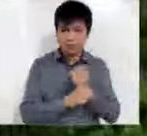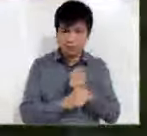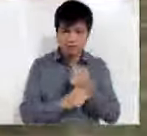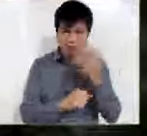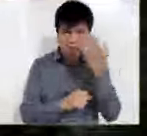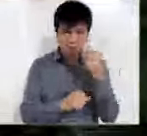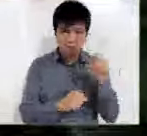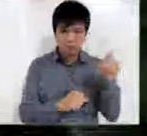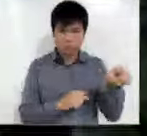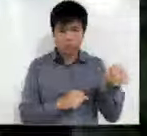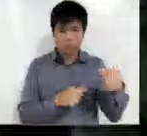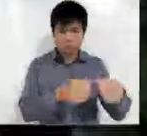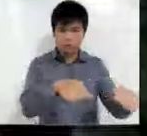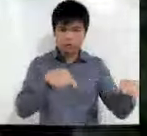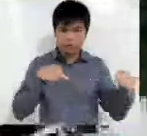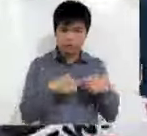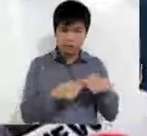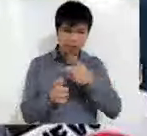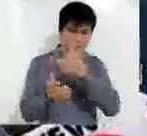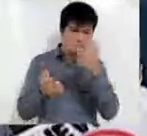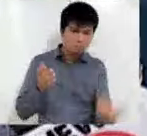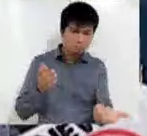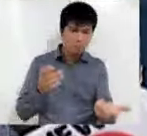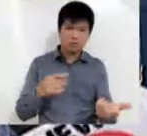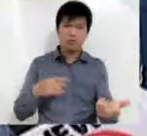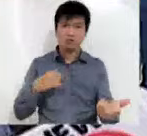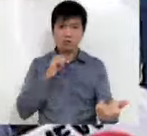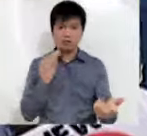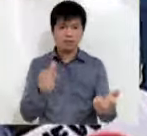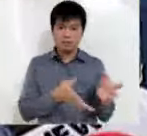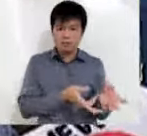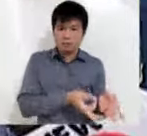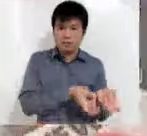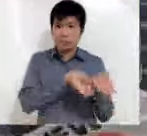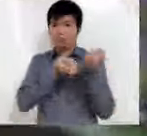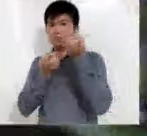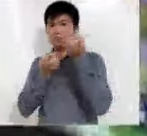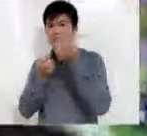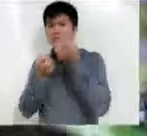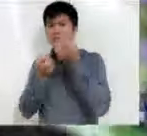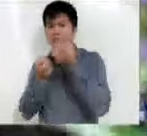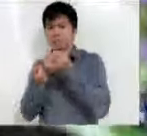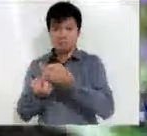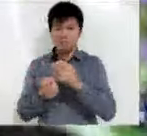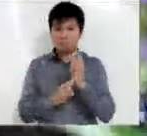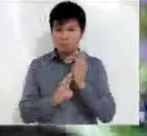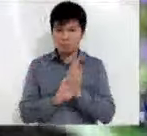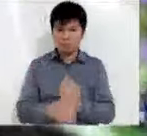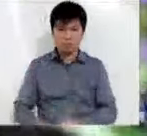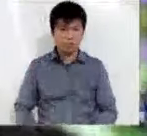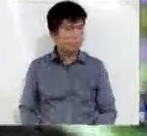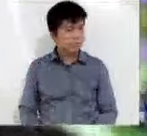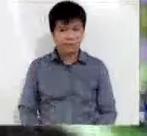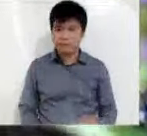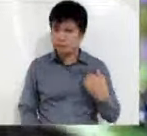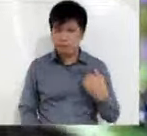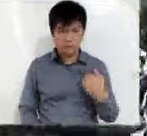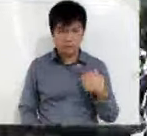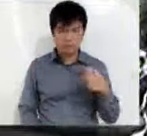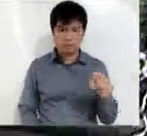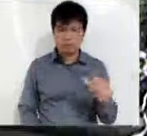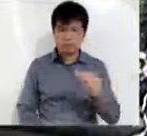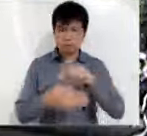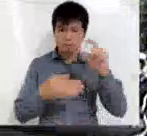area yung bus. Hindi pa po nalilift yung Ceres Bus. Sa huling tala ng Antique Provincial